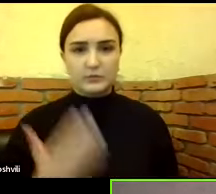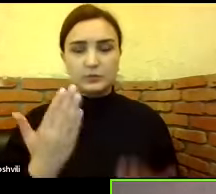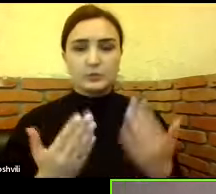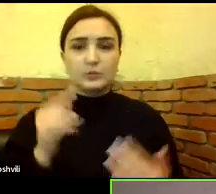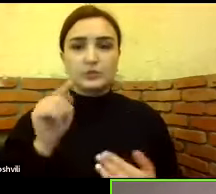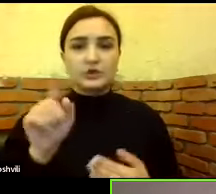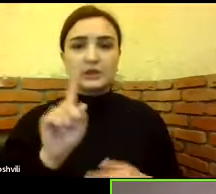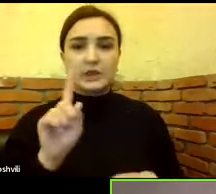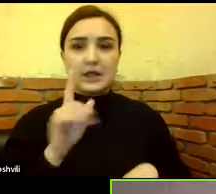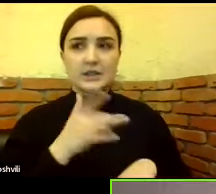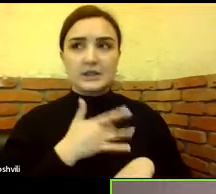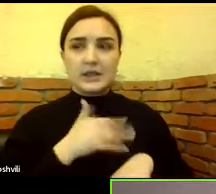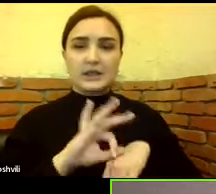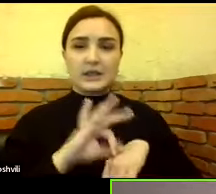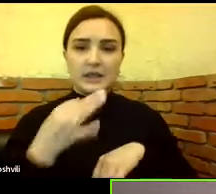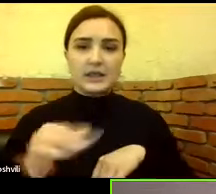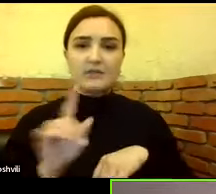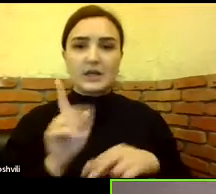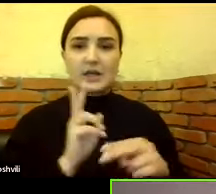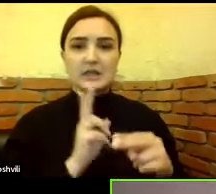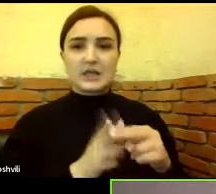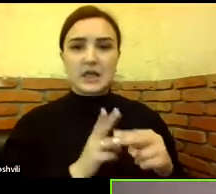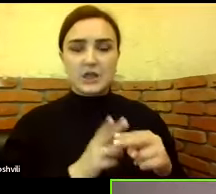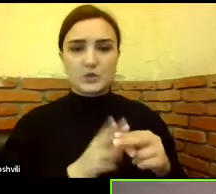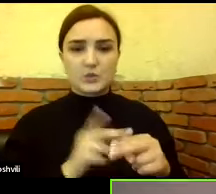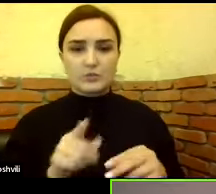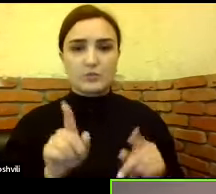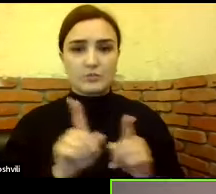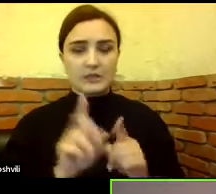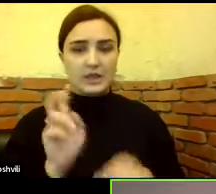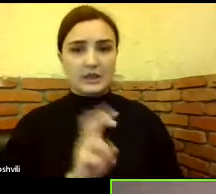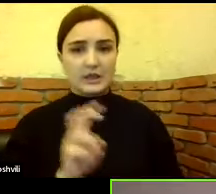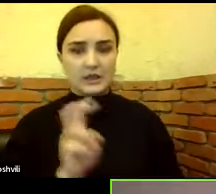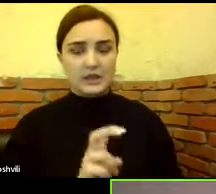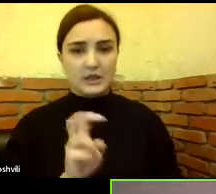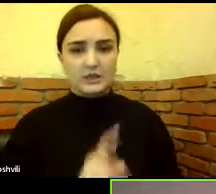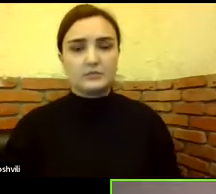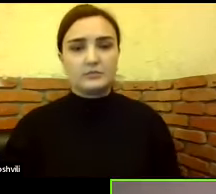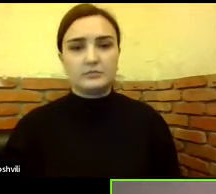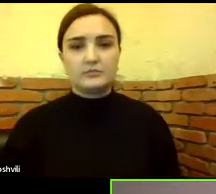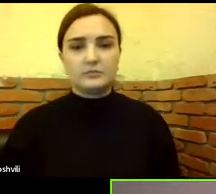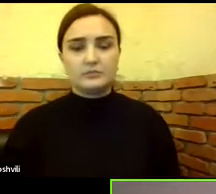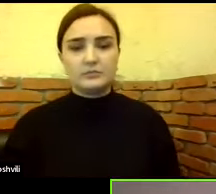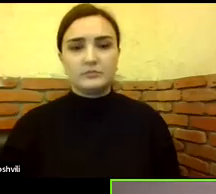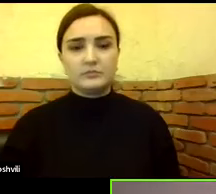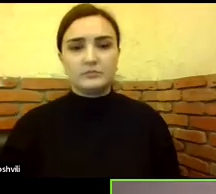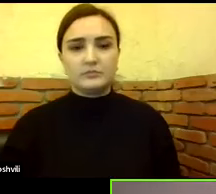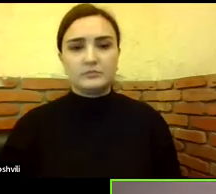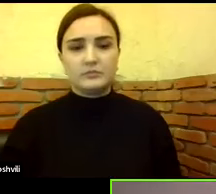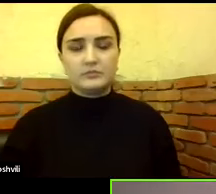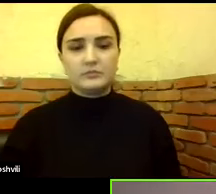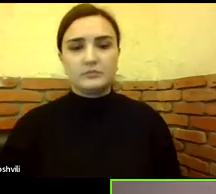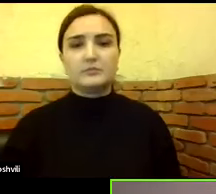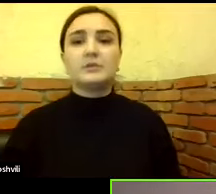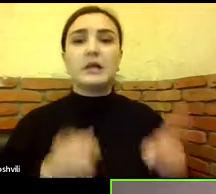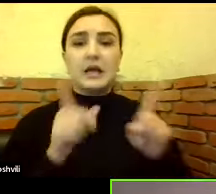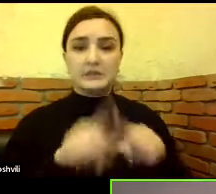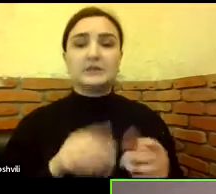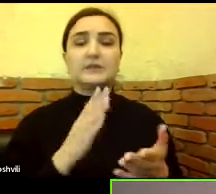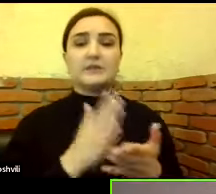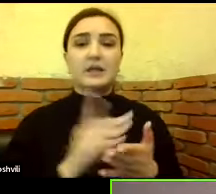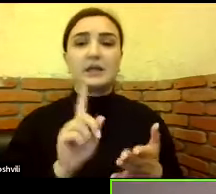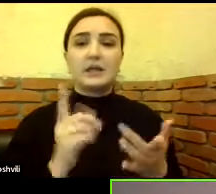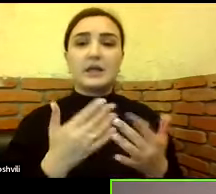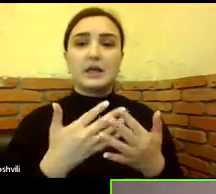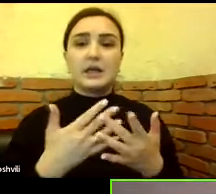ან რაღაც გაწუხებს ან იმას რომ ვერ დატიხარ მაგალითად, მაგრამ ასევე არის რაღაცები